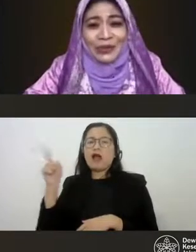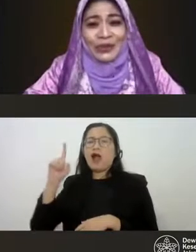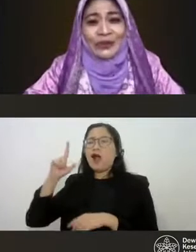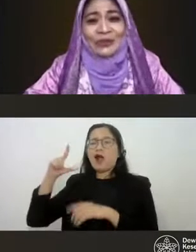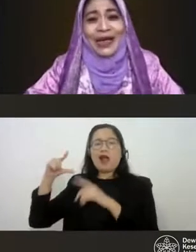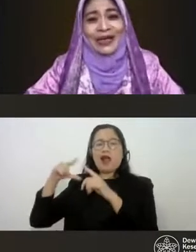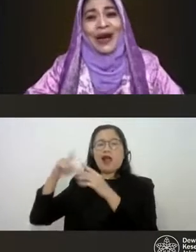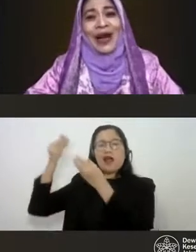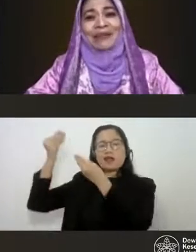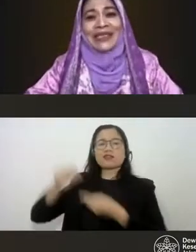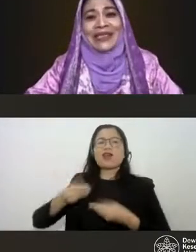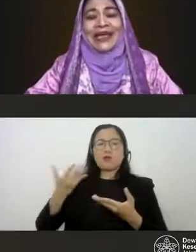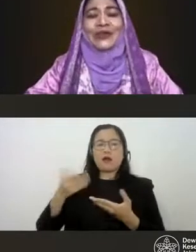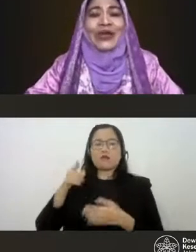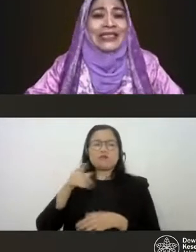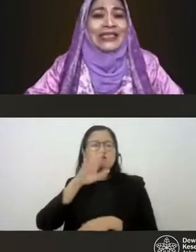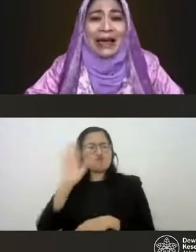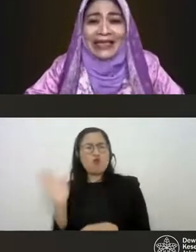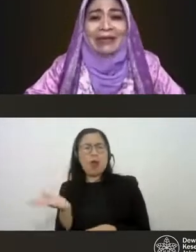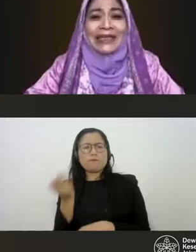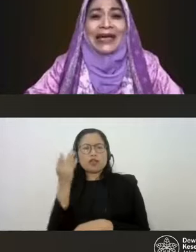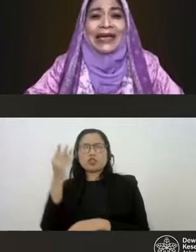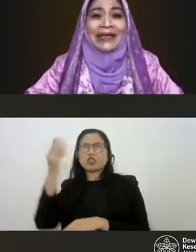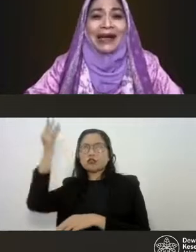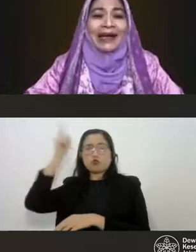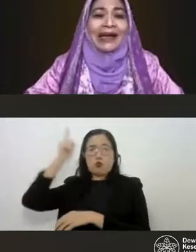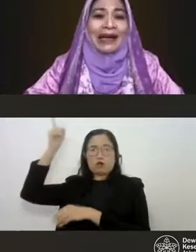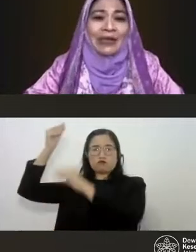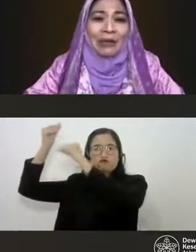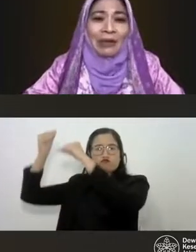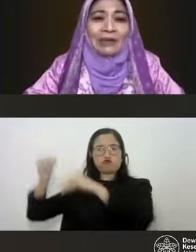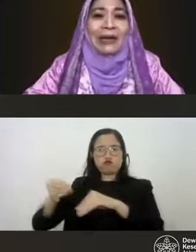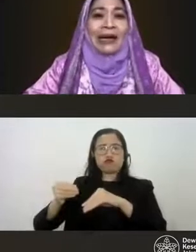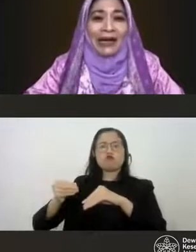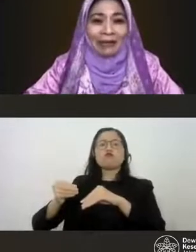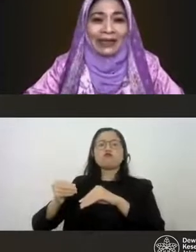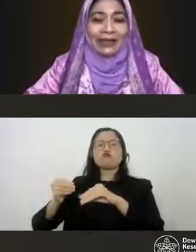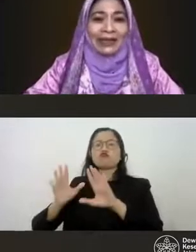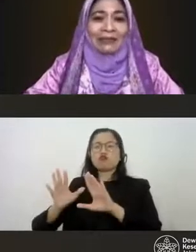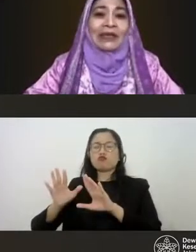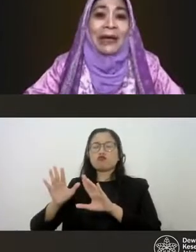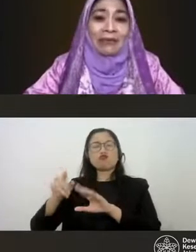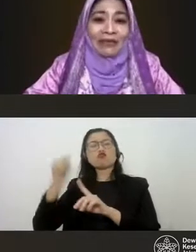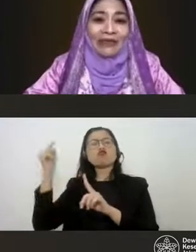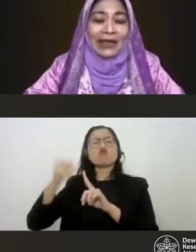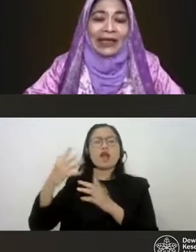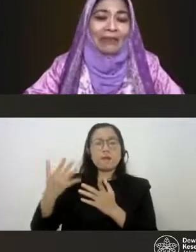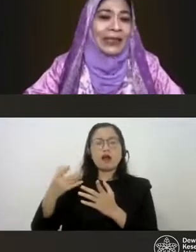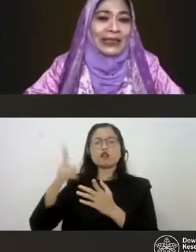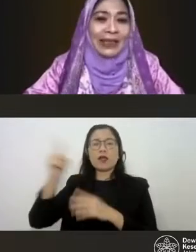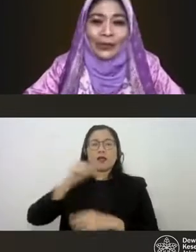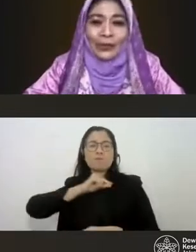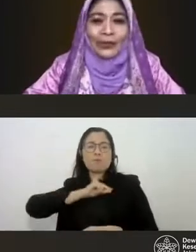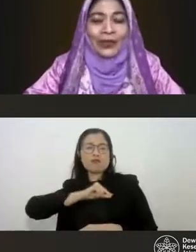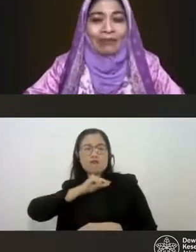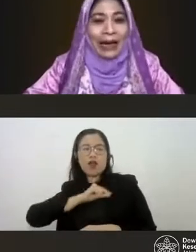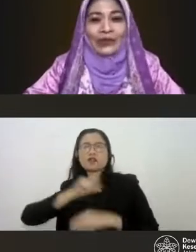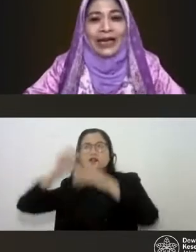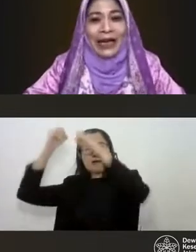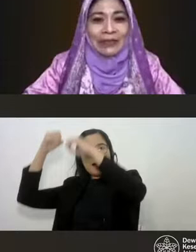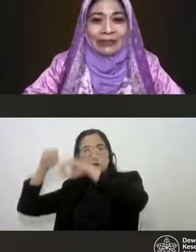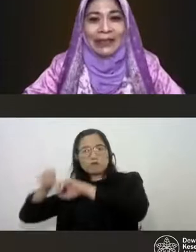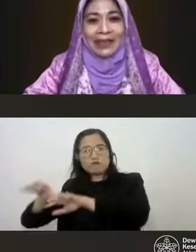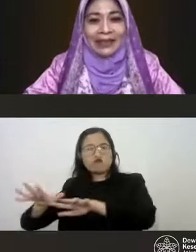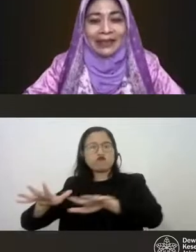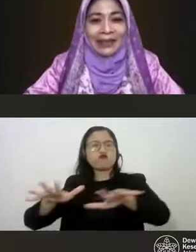tidak mengutusmu, wahai Muhammad, kecuali semata-mata agar kamu dapat menebar rahmat, menebar manfaat kepada seluruh makhluk